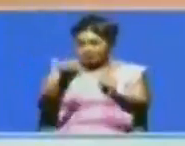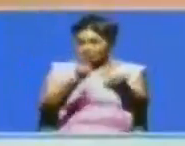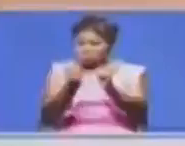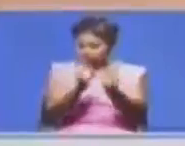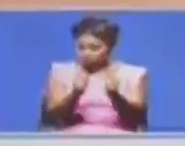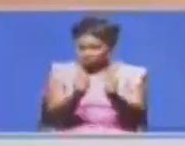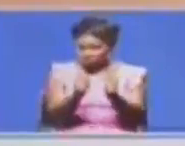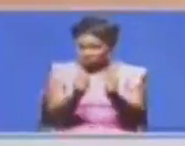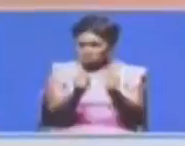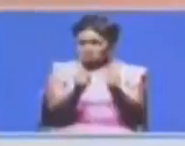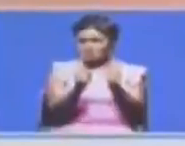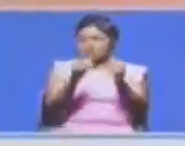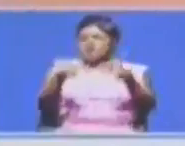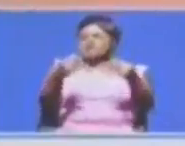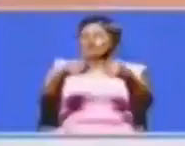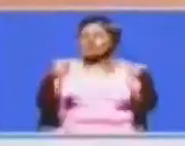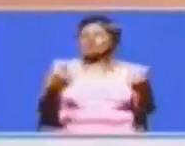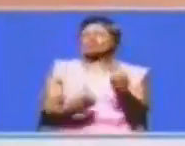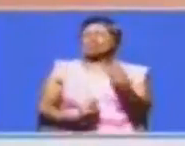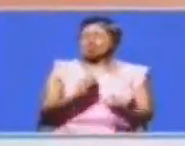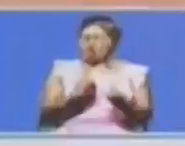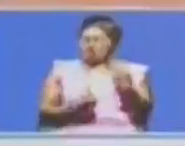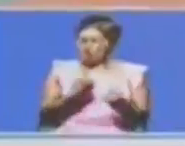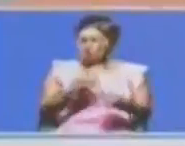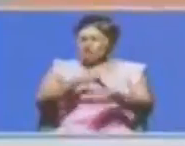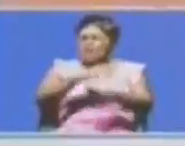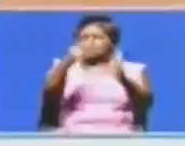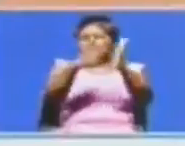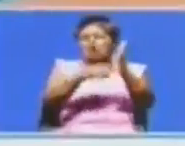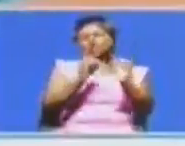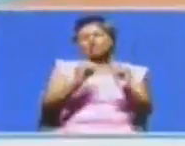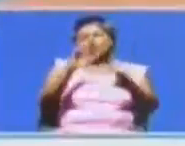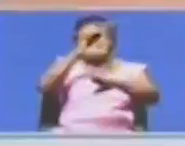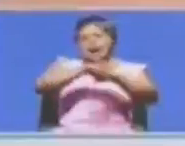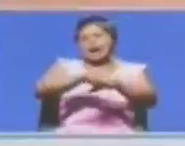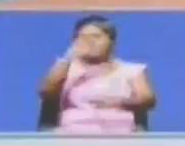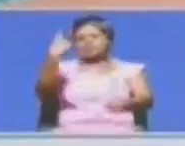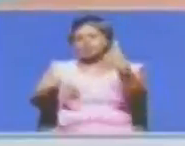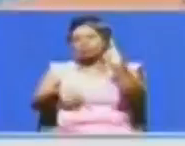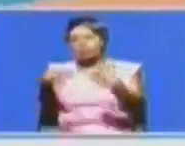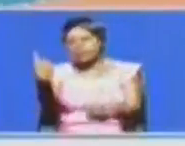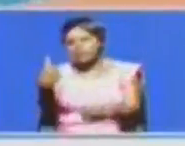watetezi hawakuwapa wapinzani wao nafasi ya kuzoa alama zaidi baada ya kushinda mechi hiyo na kupata